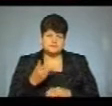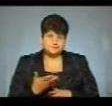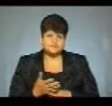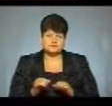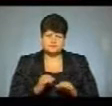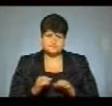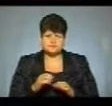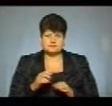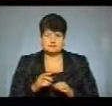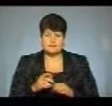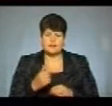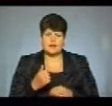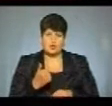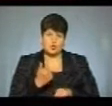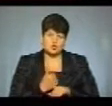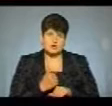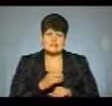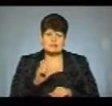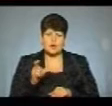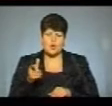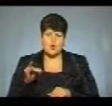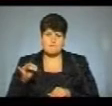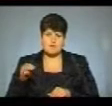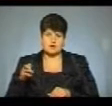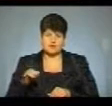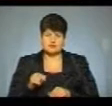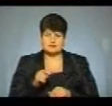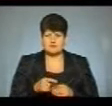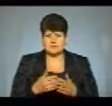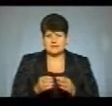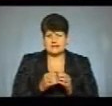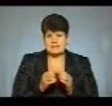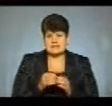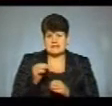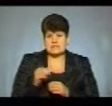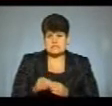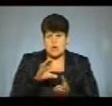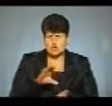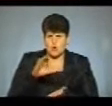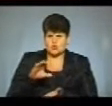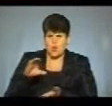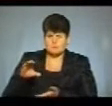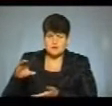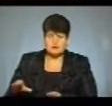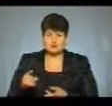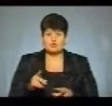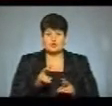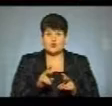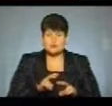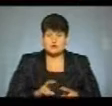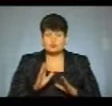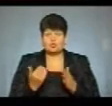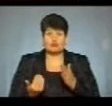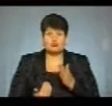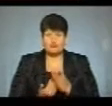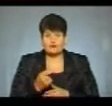яке очолює Сергій Горбатюк. За його словами, у справі близько 10 000 томів. Тож, якщо за розслідування візьмуться нові